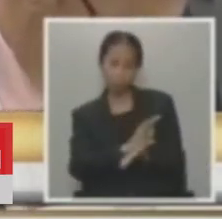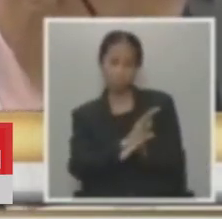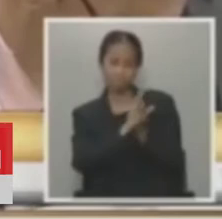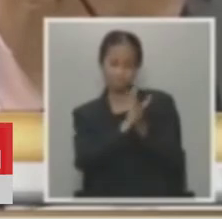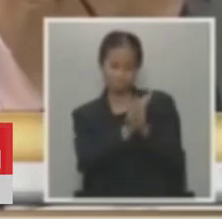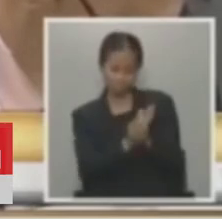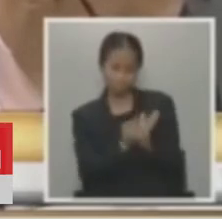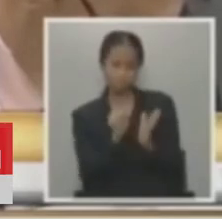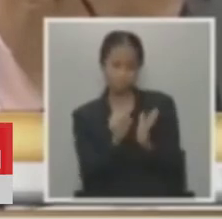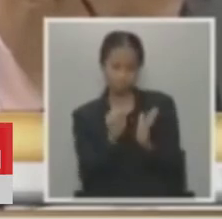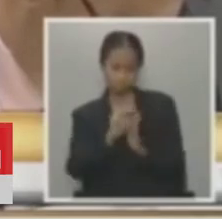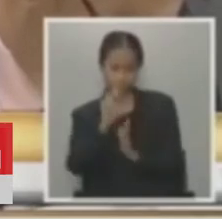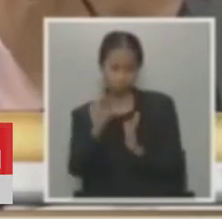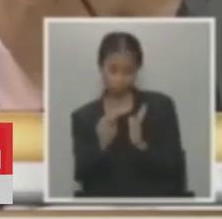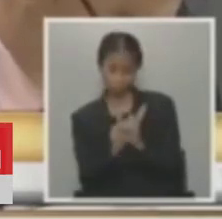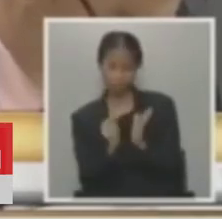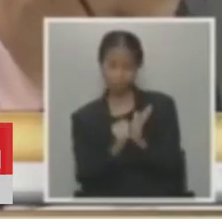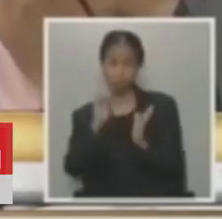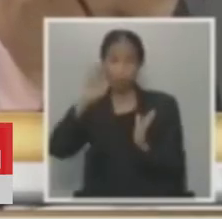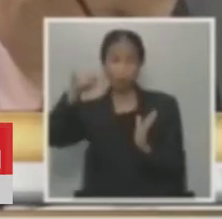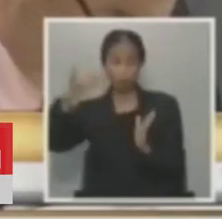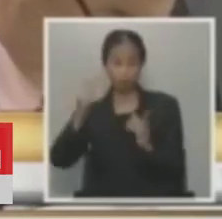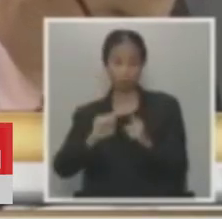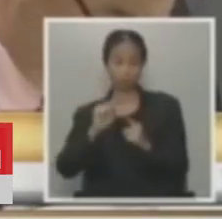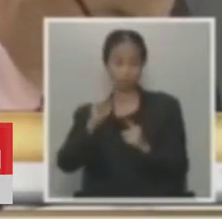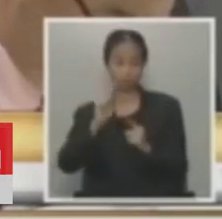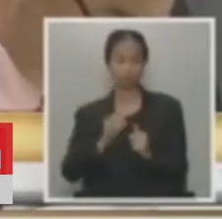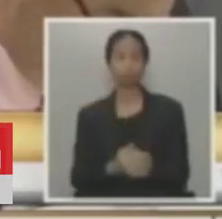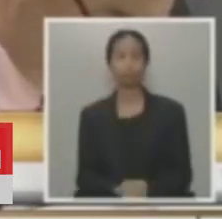ประเด็นข้อกฎหมายก่อนในประเด็นที่1เนี่ย